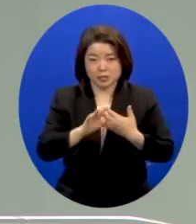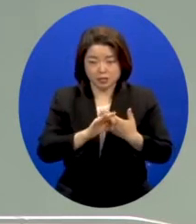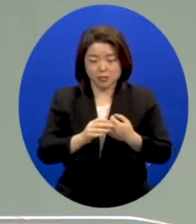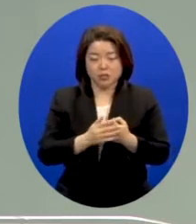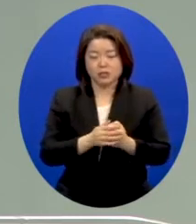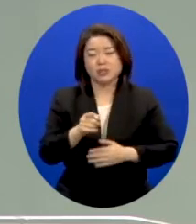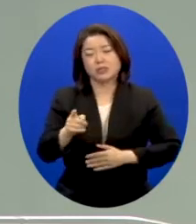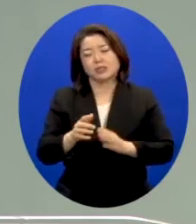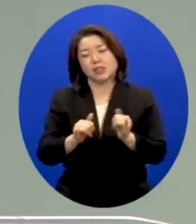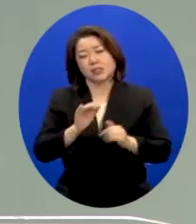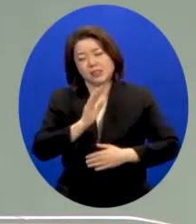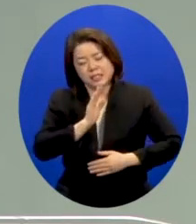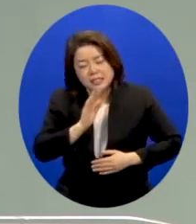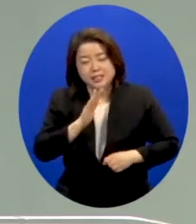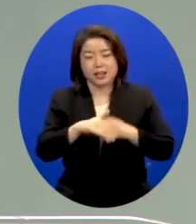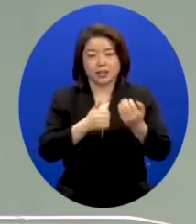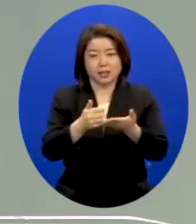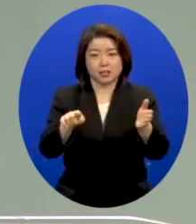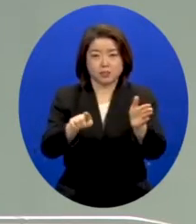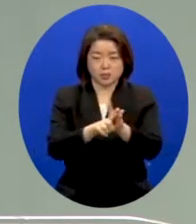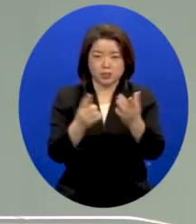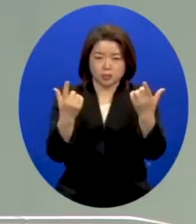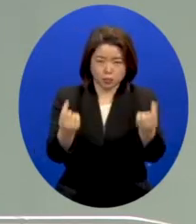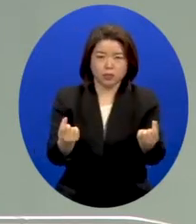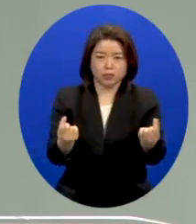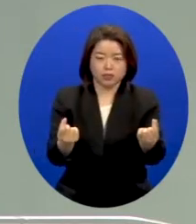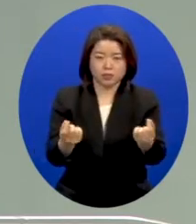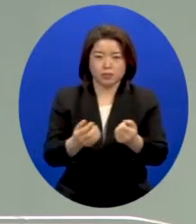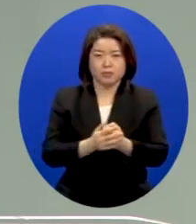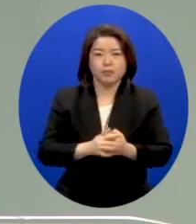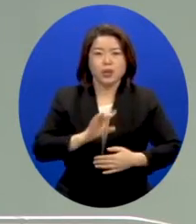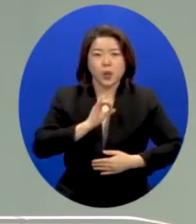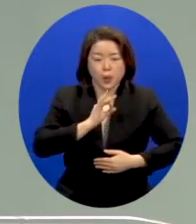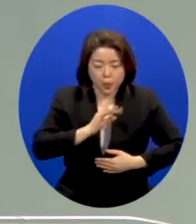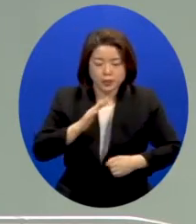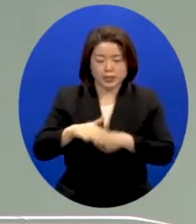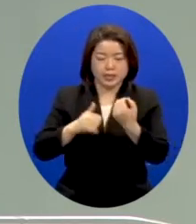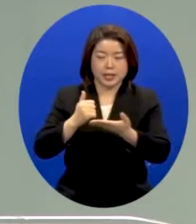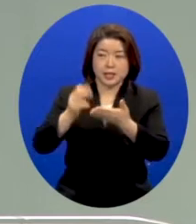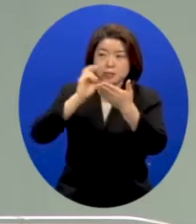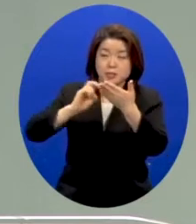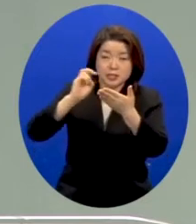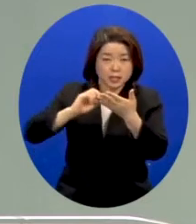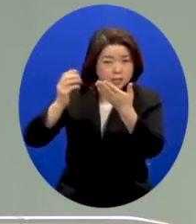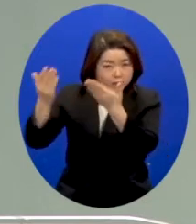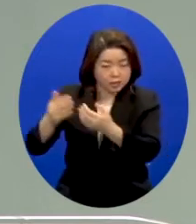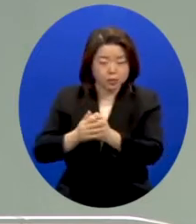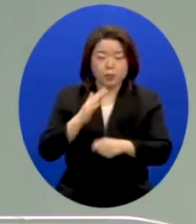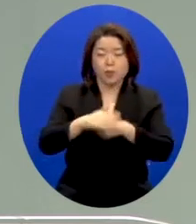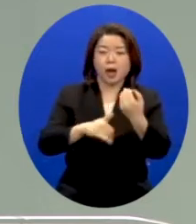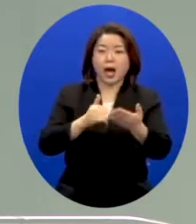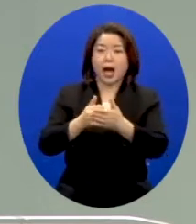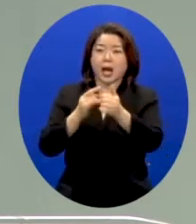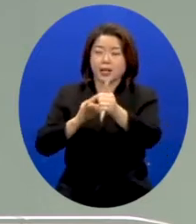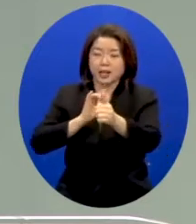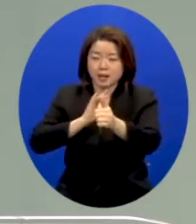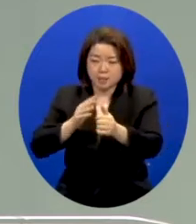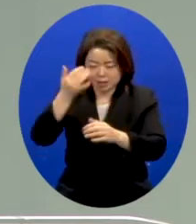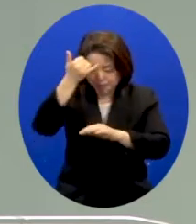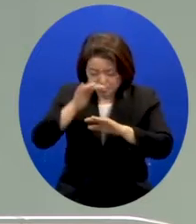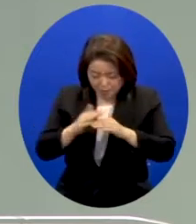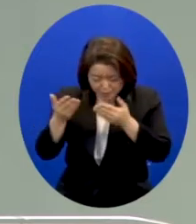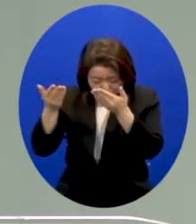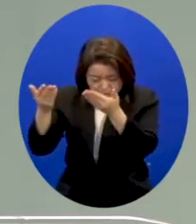진짜 하나님을 믿는 사람 그러므로 오직 하나님을 찬양하고 하나님께만 예배하게 따는 믿음은 참으로